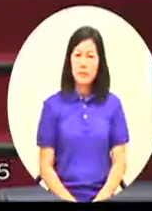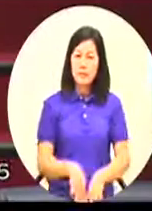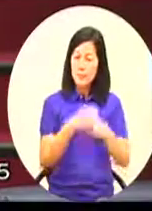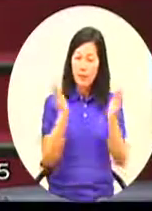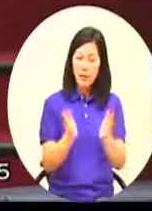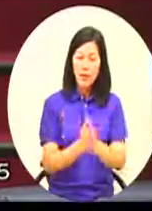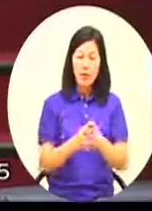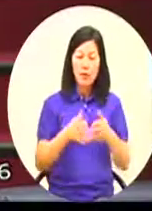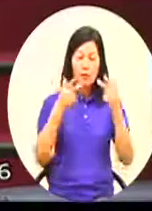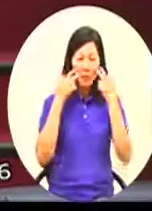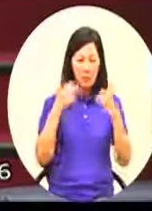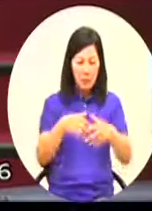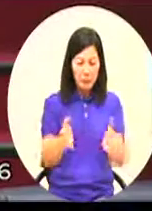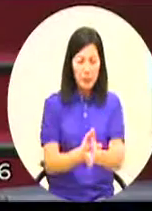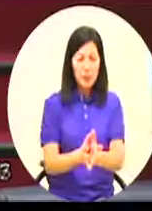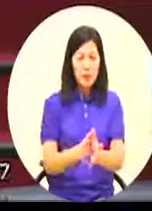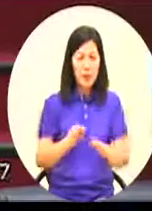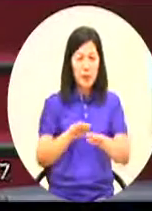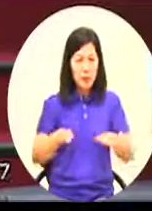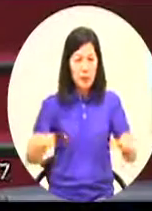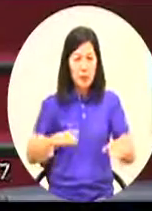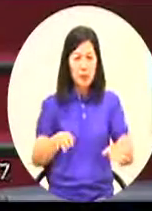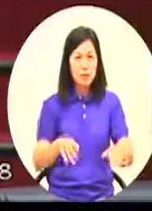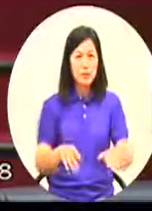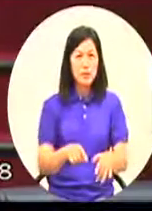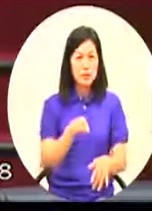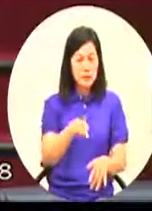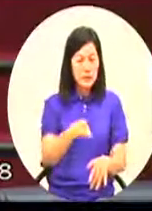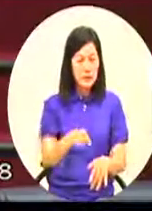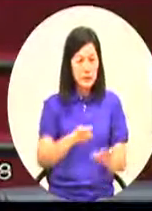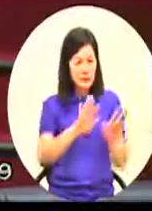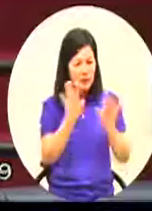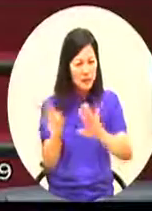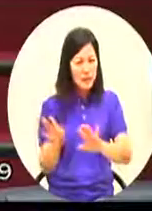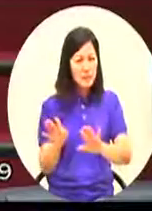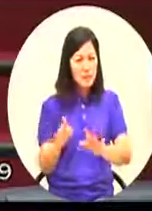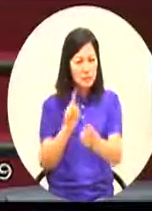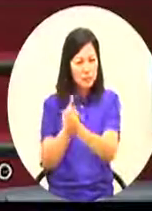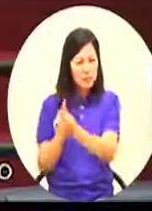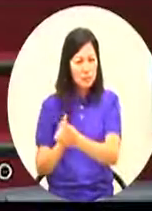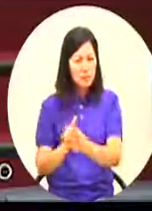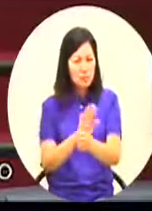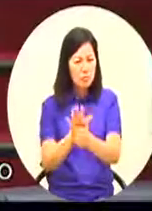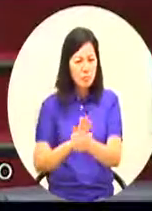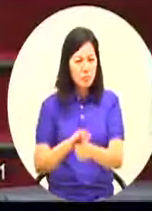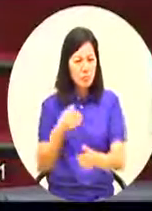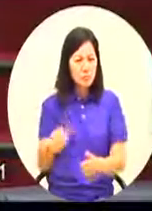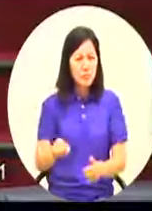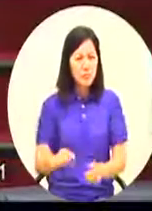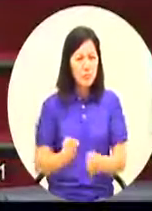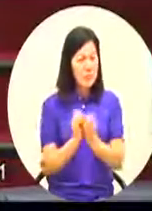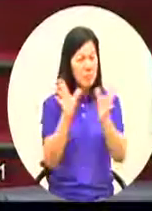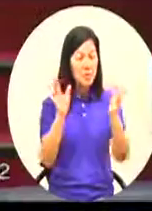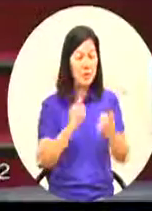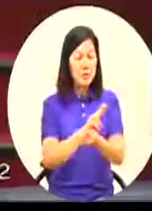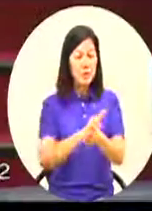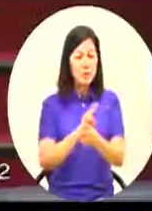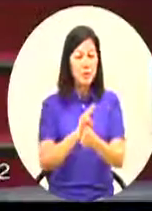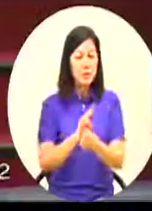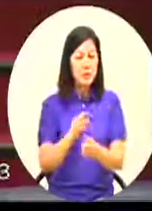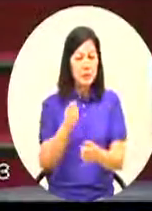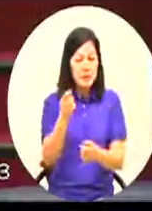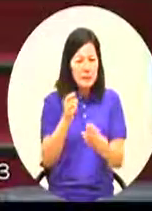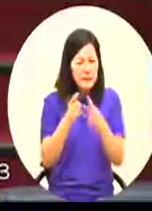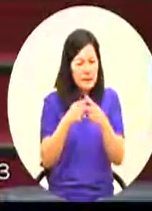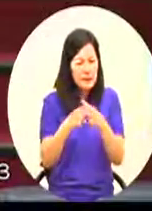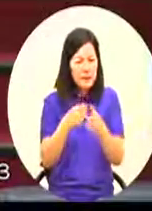安全环境计划的这个经费，为什么用这样的方式来去对我们茂林区小小的这样的